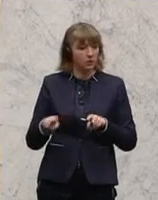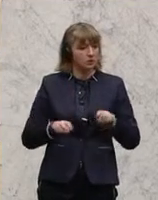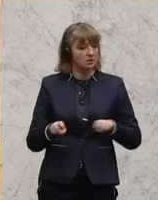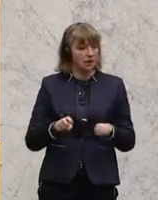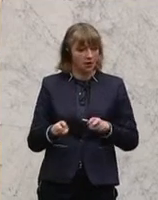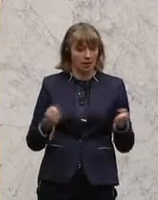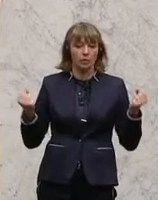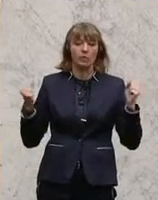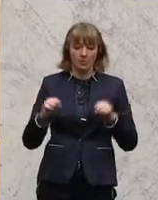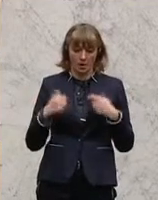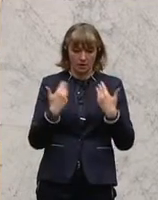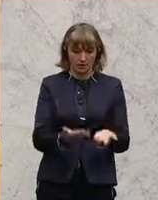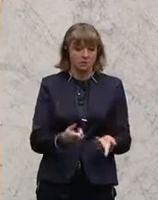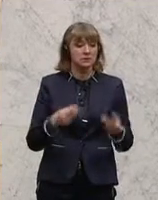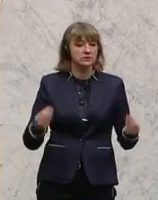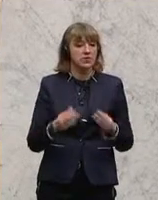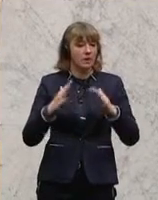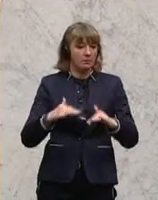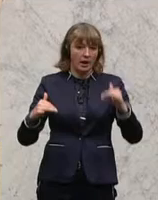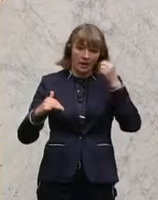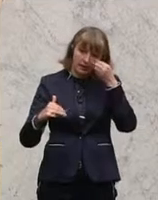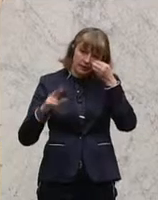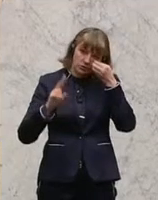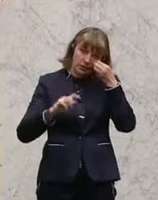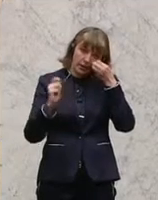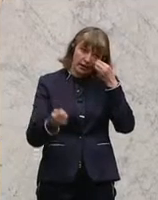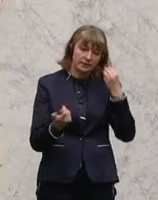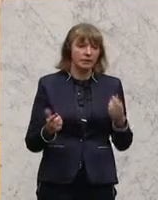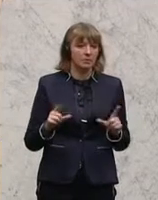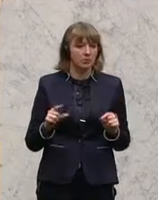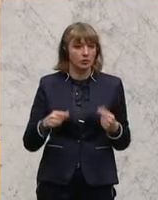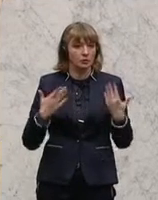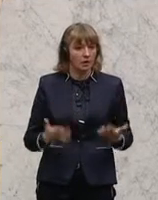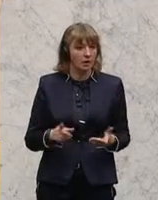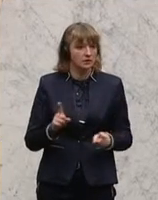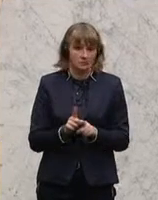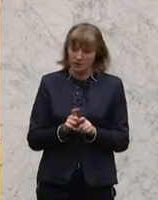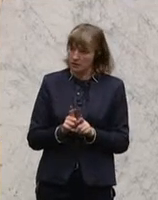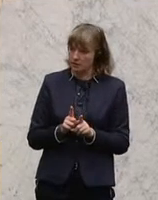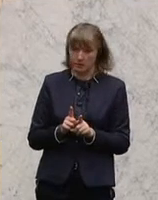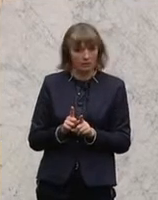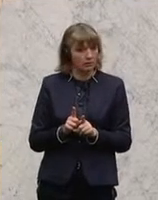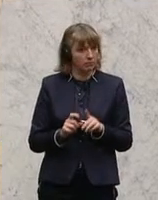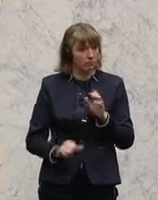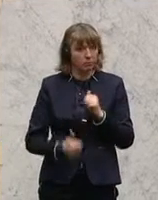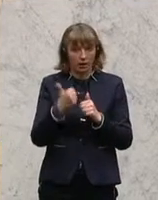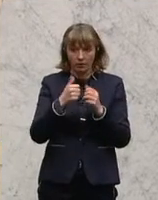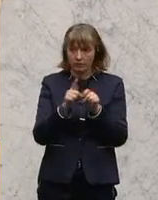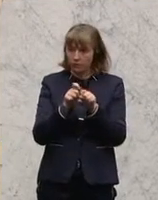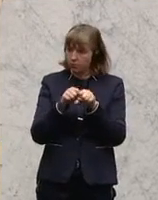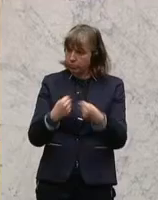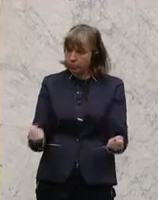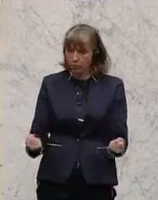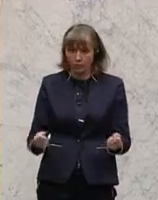ermächtigt, Gesetze, die Sache des Parlaments sind, abzuändern. Das ist ein Dammbruch, der beispiellos ist und der